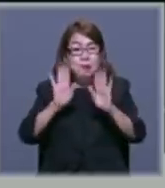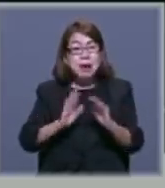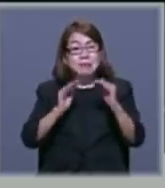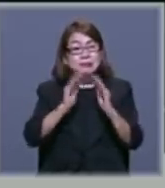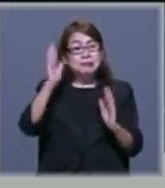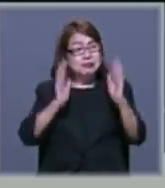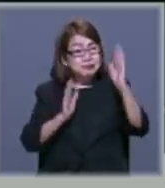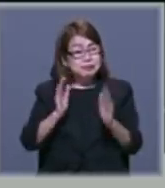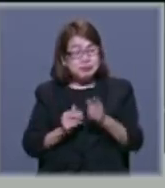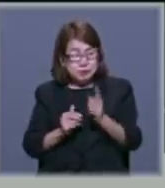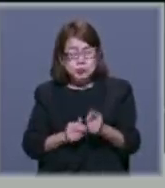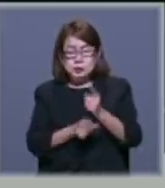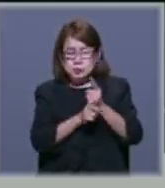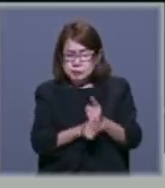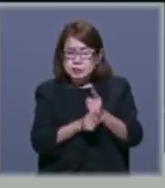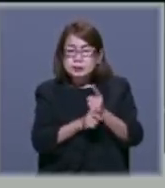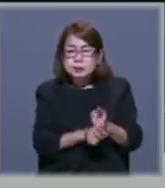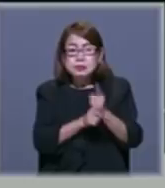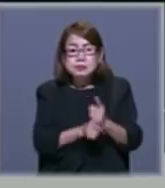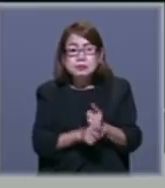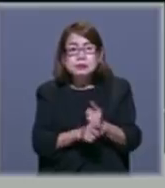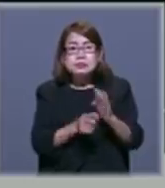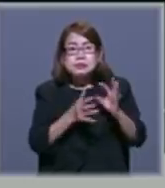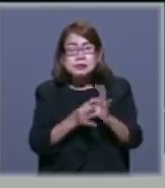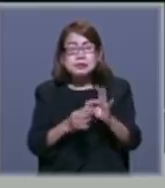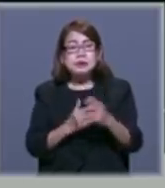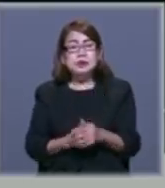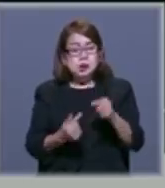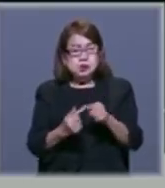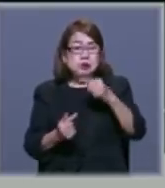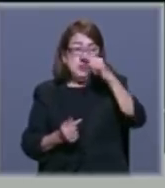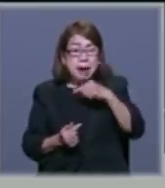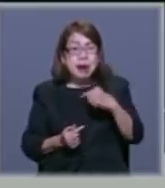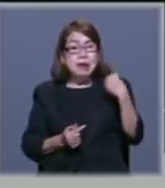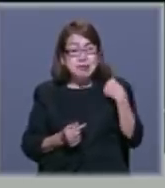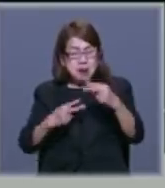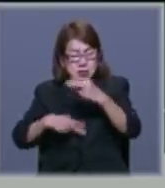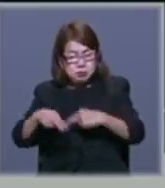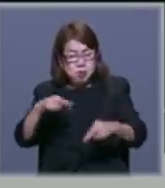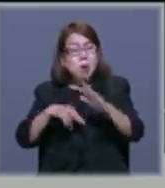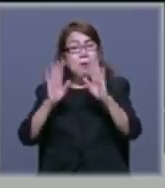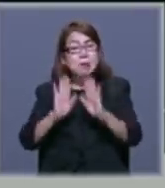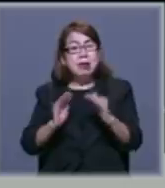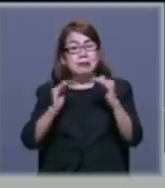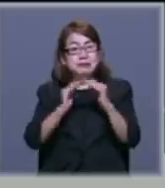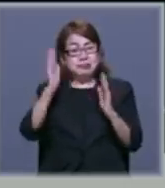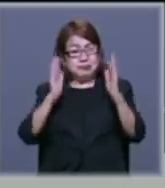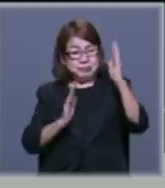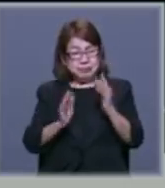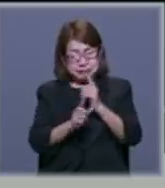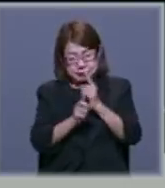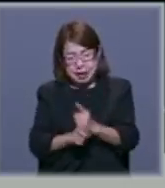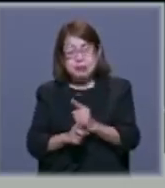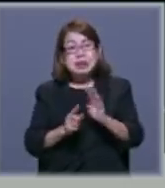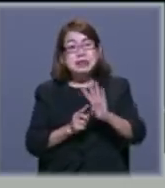พณีที่ถือปฏิบัติกันในวาระสมัยที่ประเทศมีการปกครองอยู่ในระบอบประชาธิปไตยเท่านั้นและ